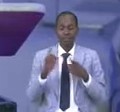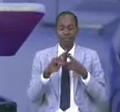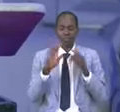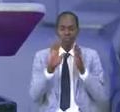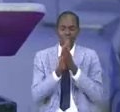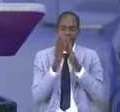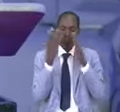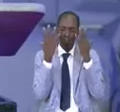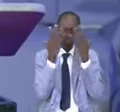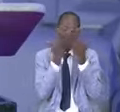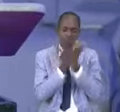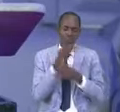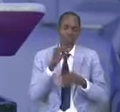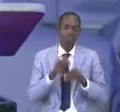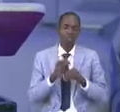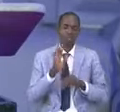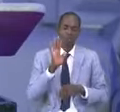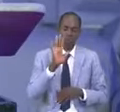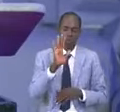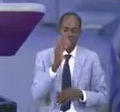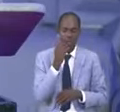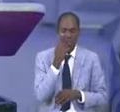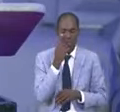par le Seigneur